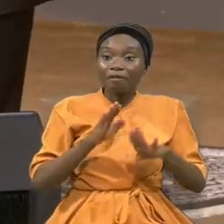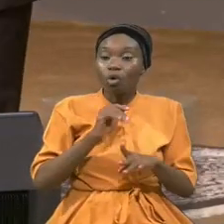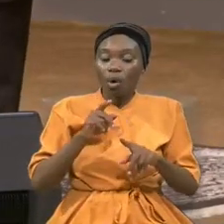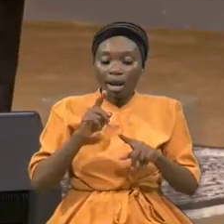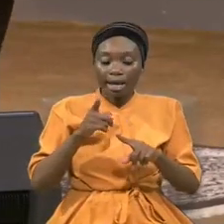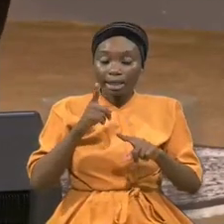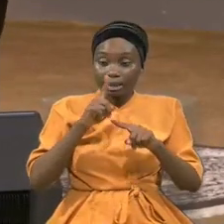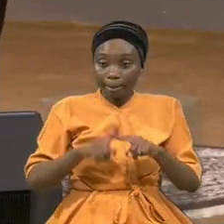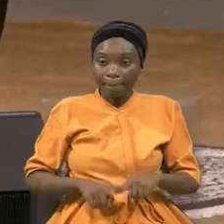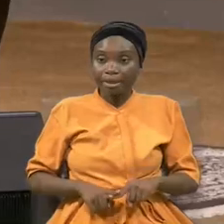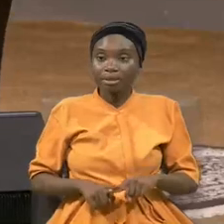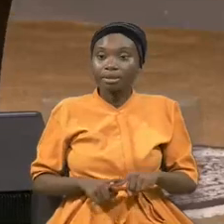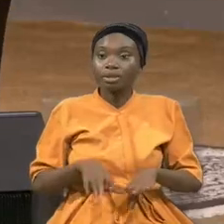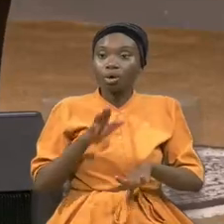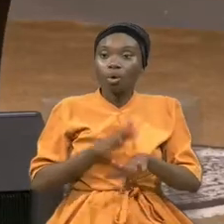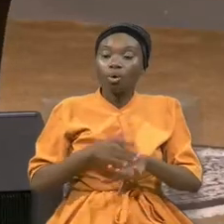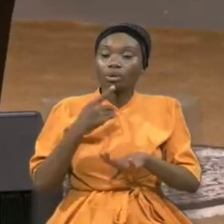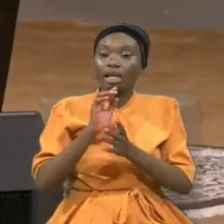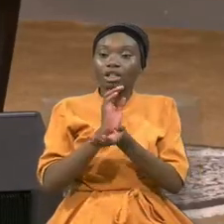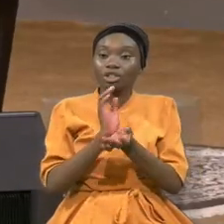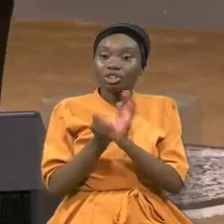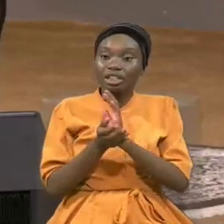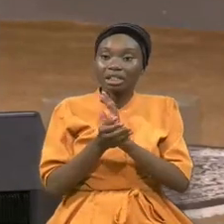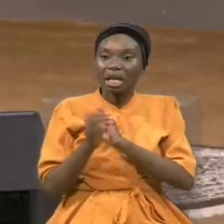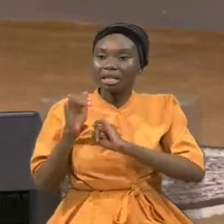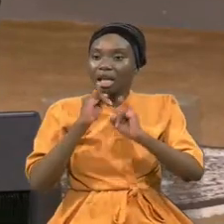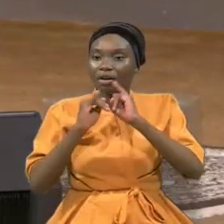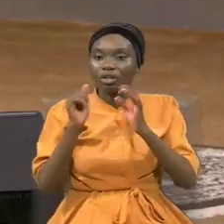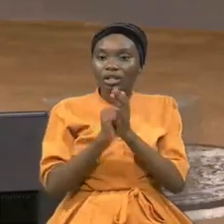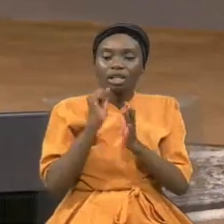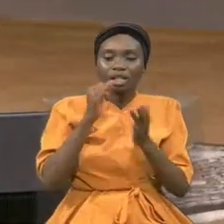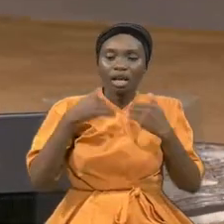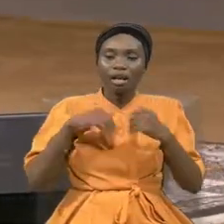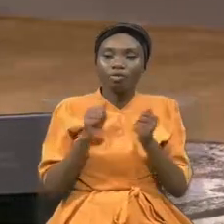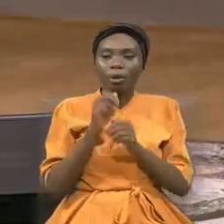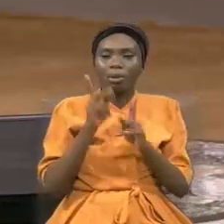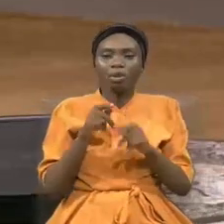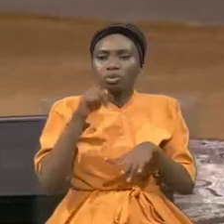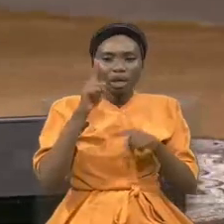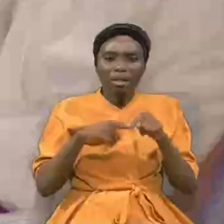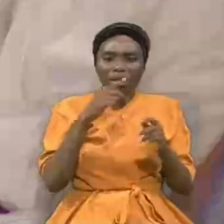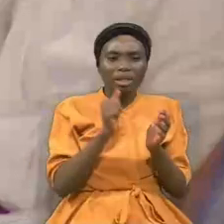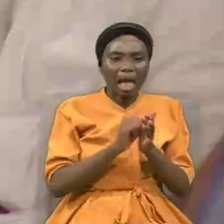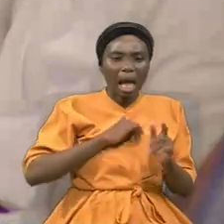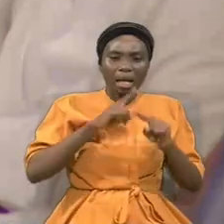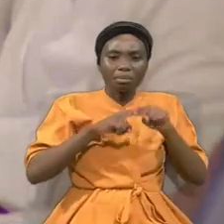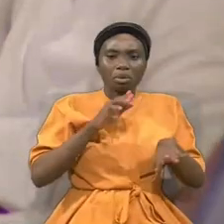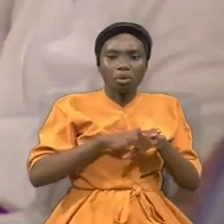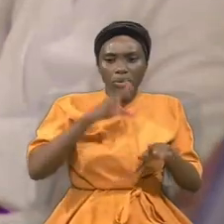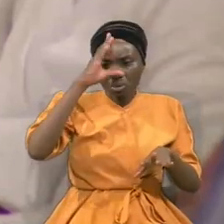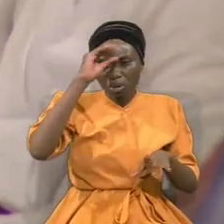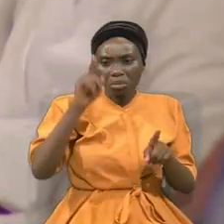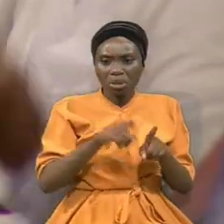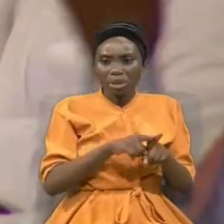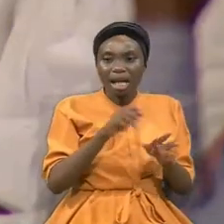son comportement dépend de l'interaction qu'elle a avec les gens. On ne peut pas dire que, on ne peut pas dire de